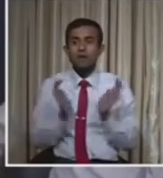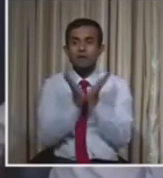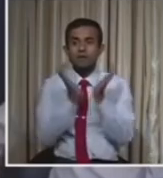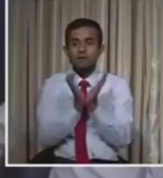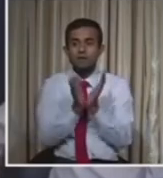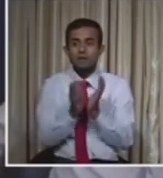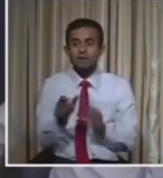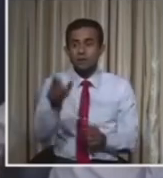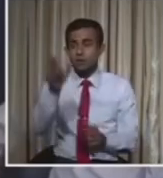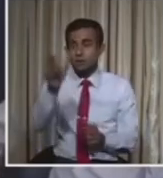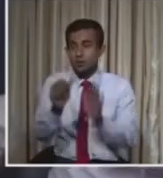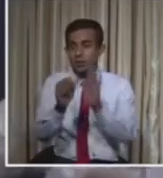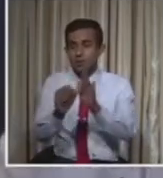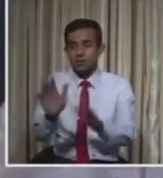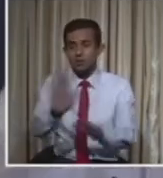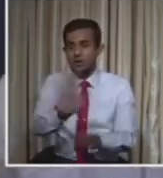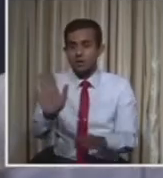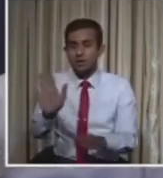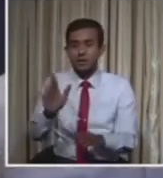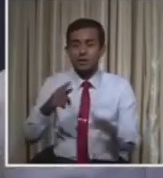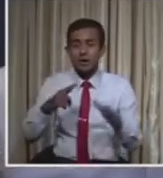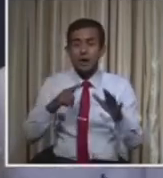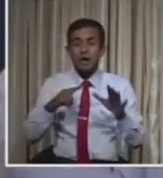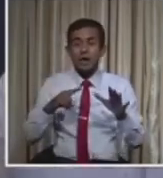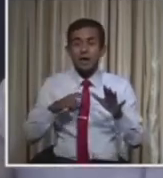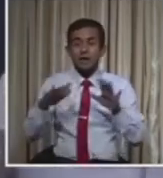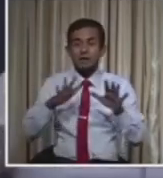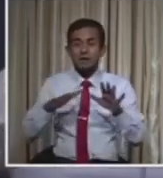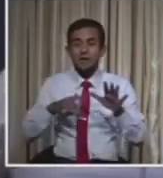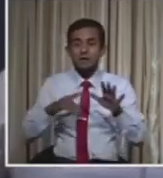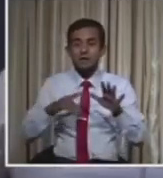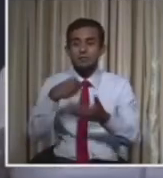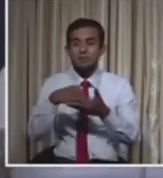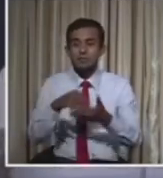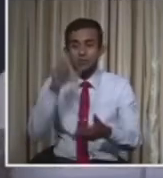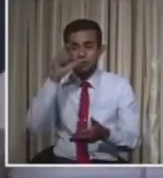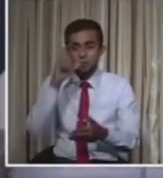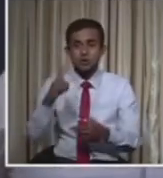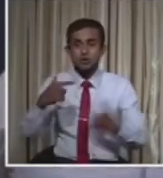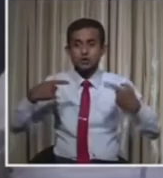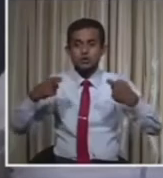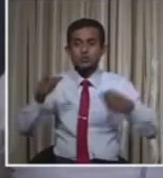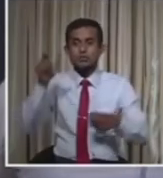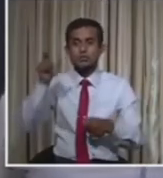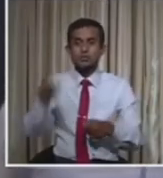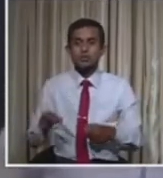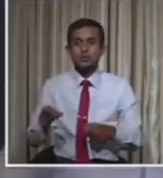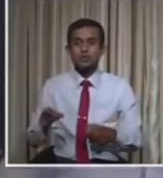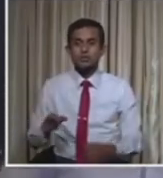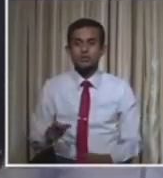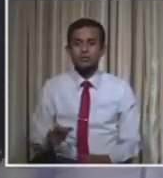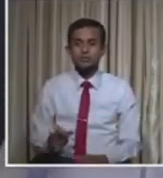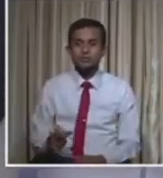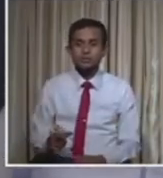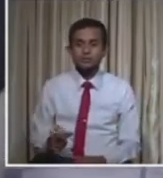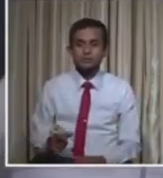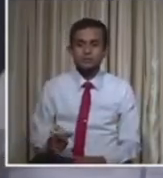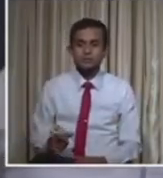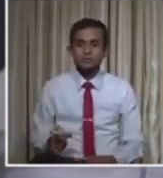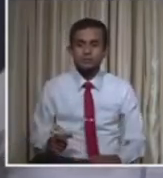මම මේ ඔබතුමාන් නෑ පාස කරන්නේ. වනජීවි සත්තු බලා ගන්න දුන්නා. යුද්ධ කරපු මිනිහට.